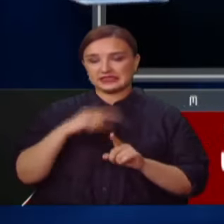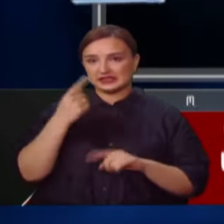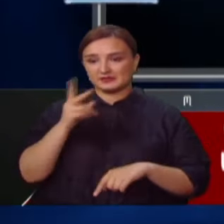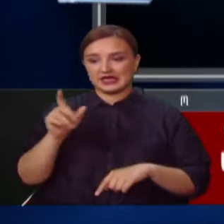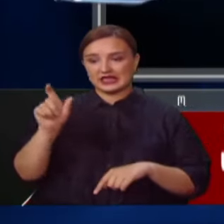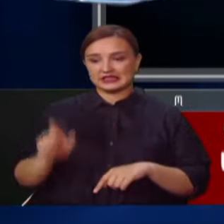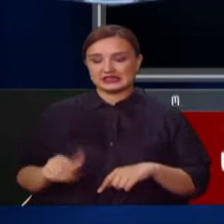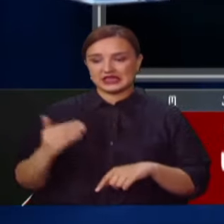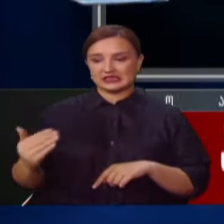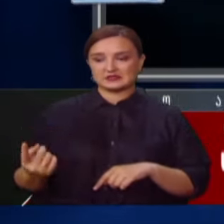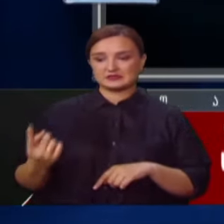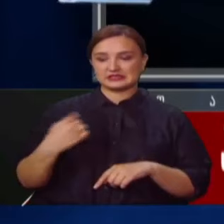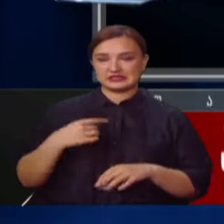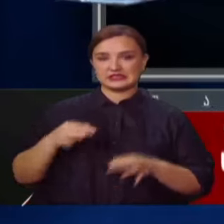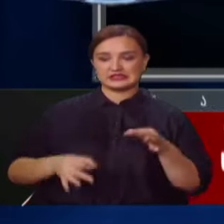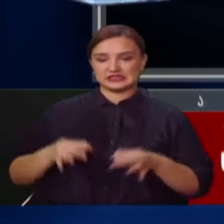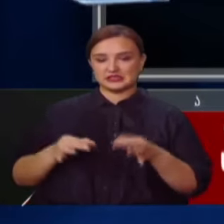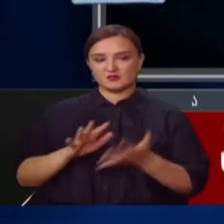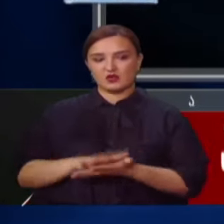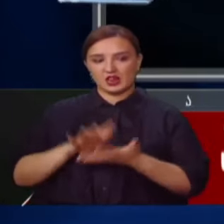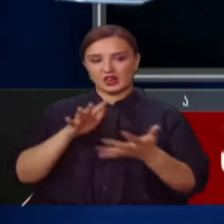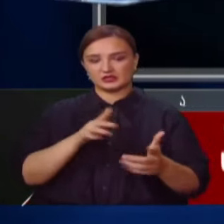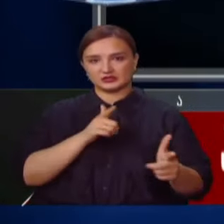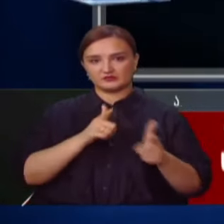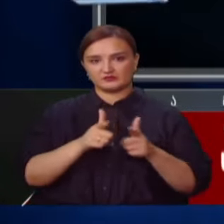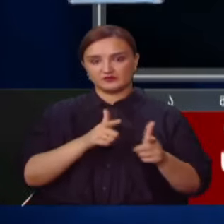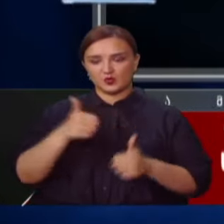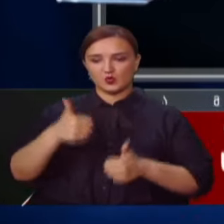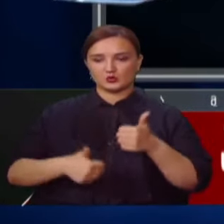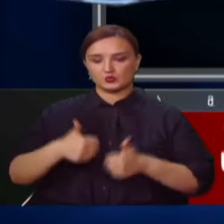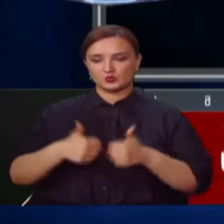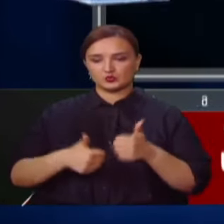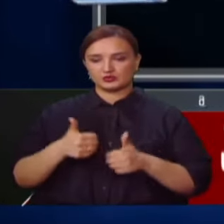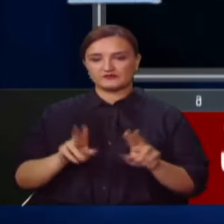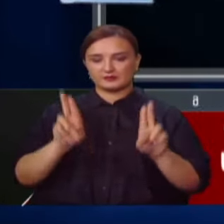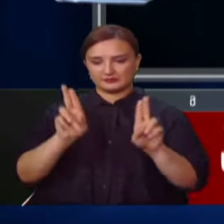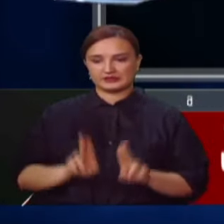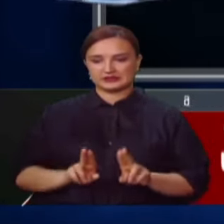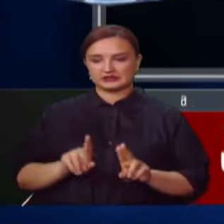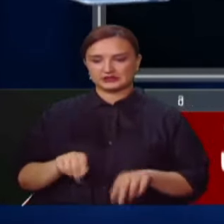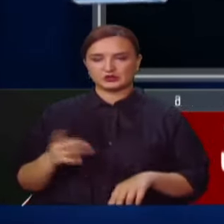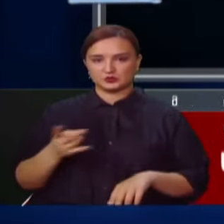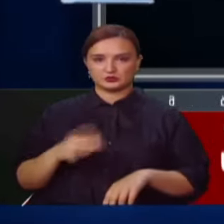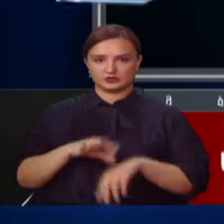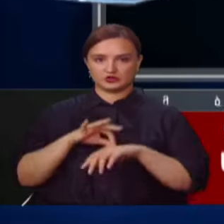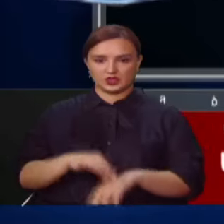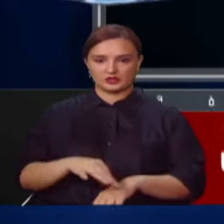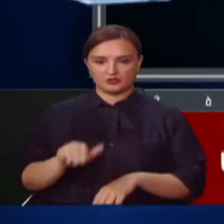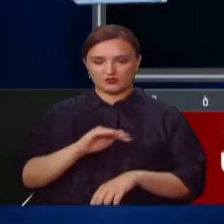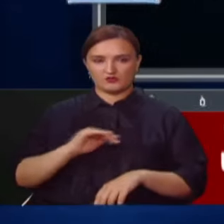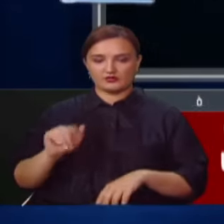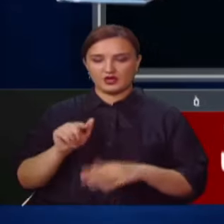კანდიდატის მხრიდან სასამართლოს ლანძღვა და მუქარა იყო, კონკურსი კლანური პრინციპით ფორმალურად ჩაატარა,